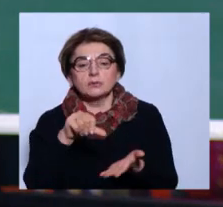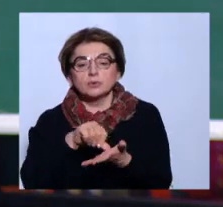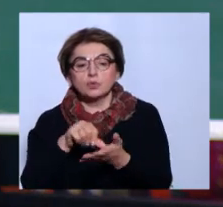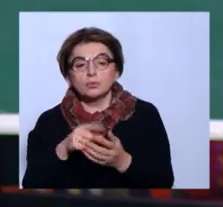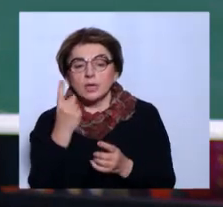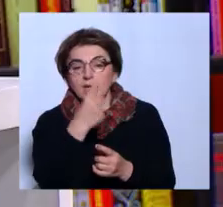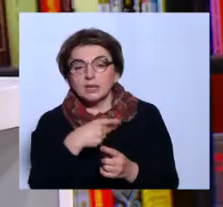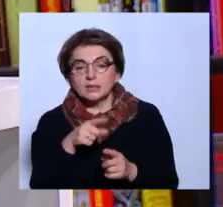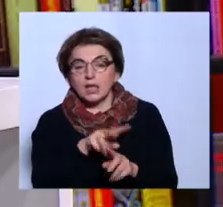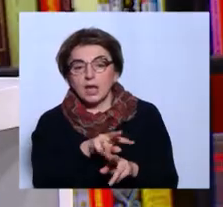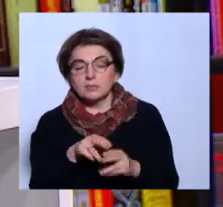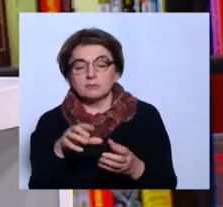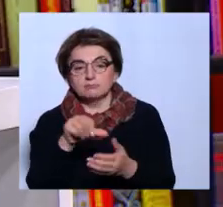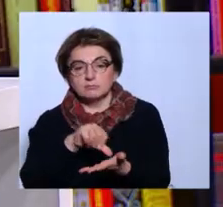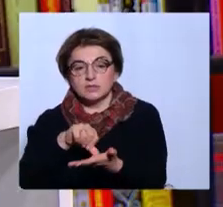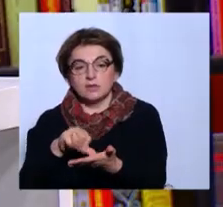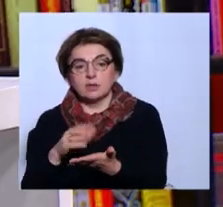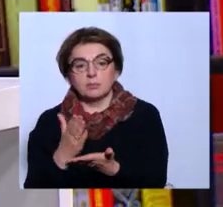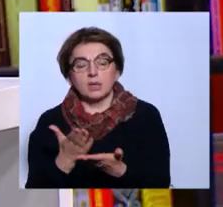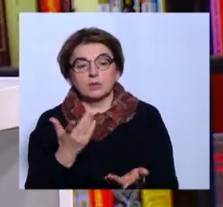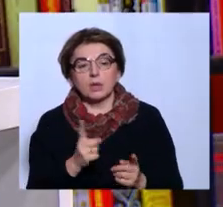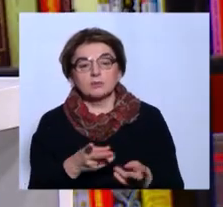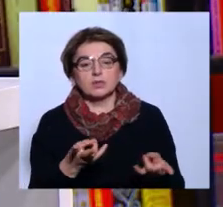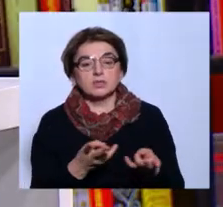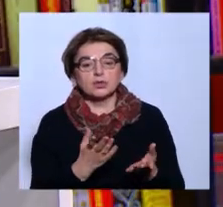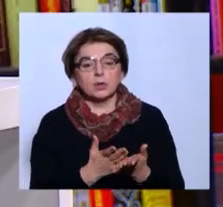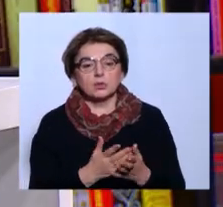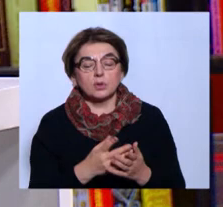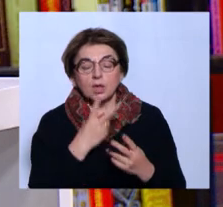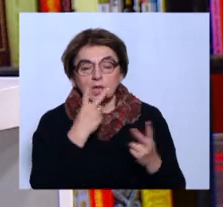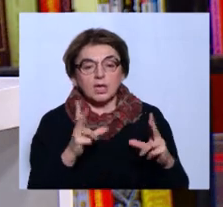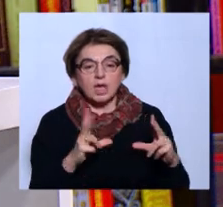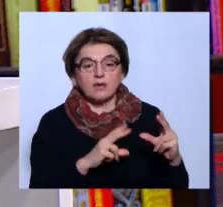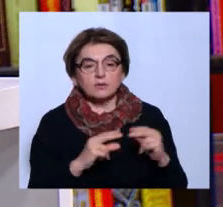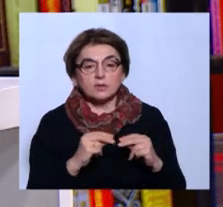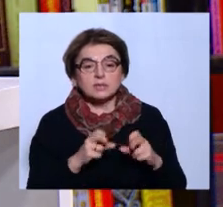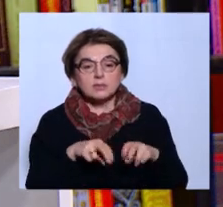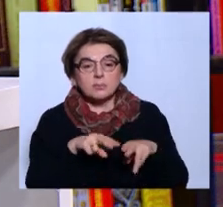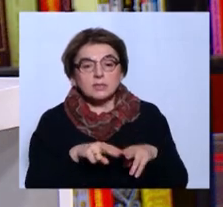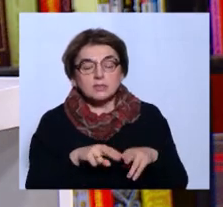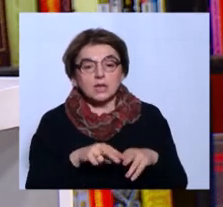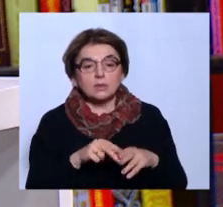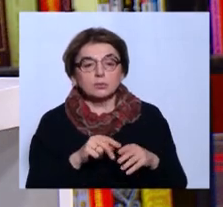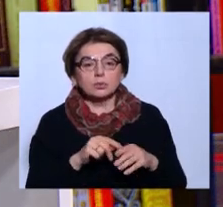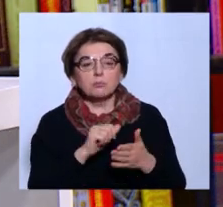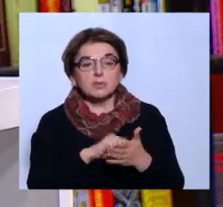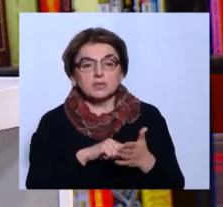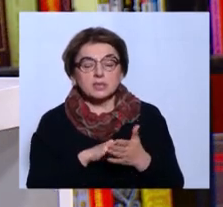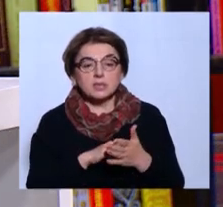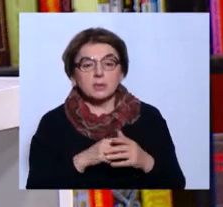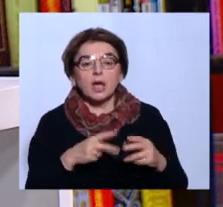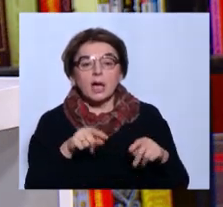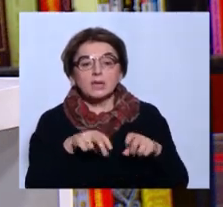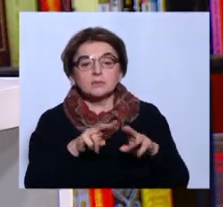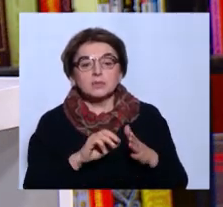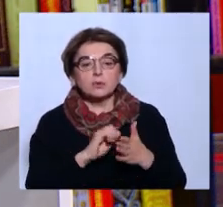იმავე სახეობას? ამისათვის საჭირო არის გავითვალისწინოთ მორფოლოგიური კრიტერიუმი. რა იგულისხმება მორფოლოგიურ